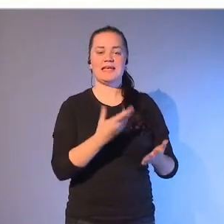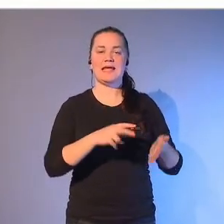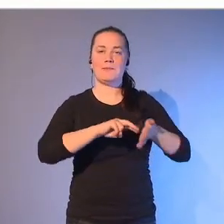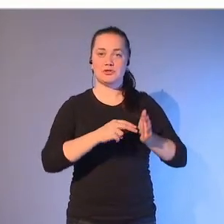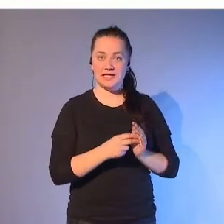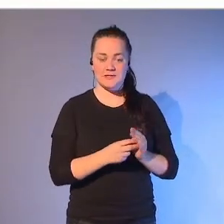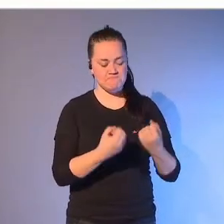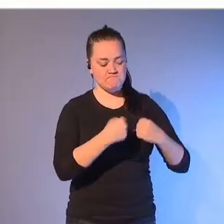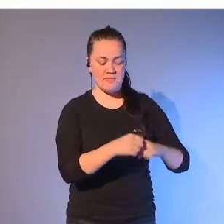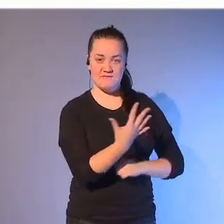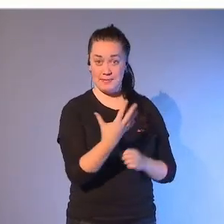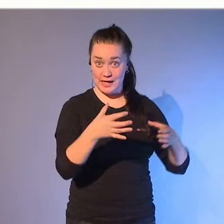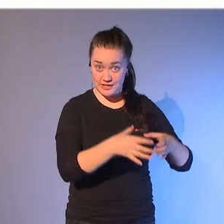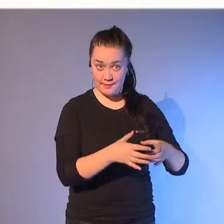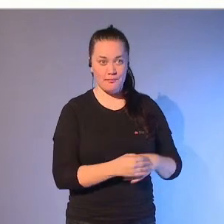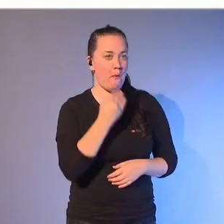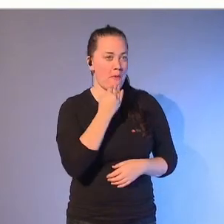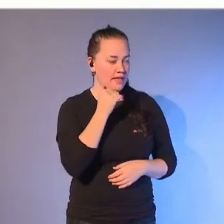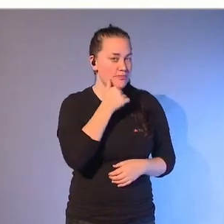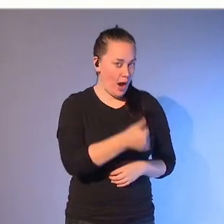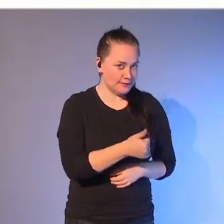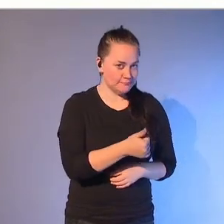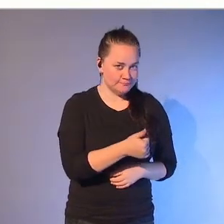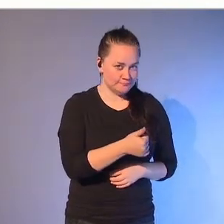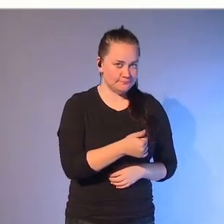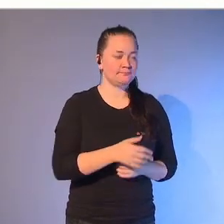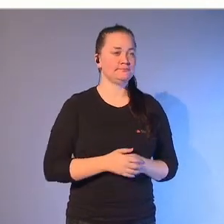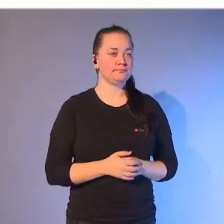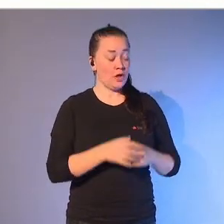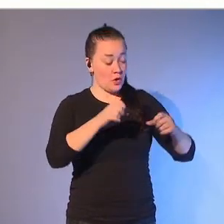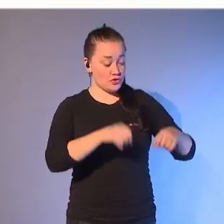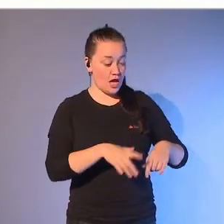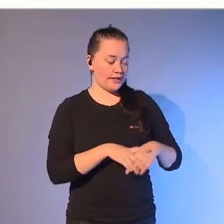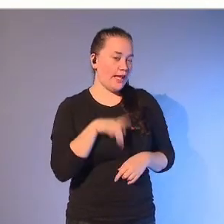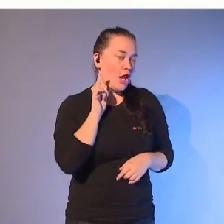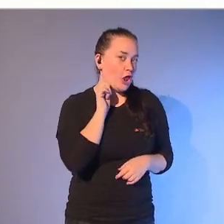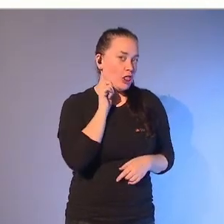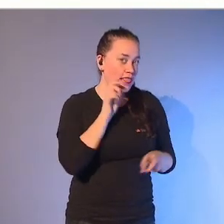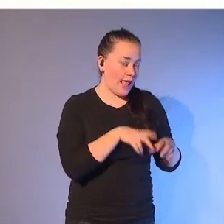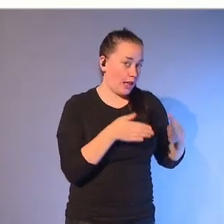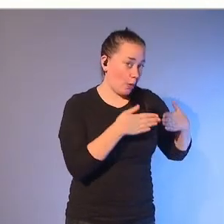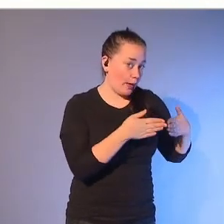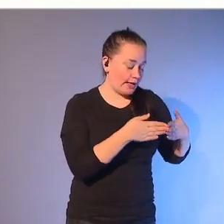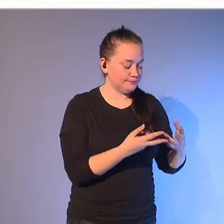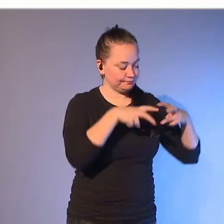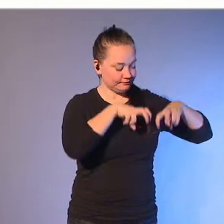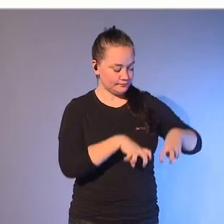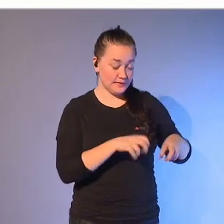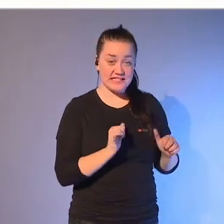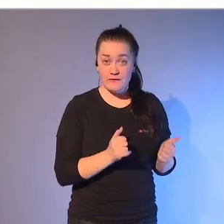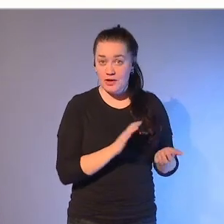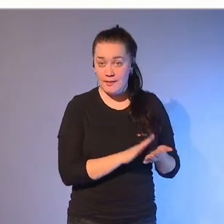i femteklassen på mandagsmorgen. Og starte i lyttekroken med